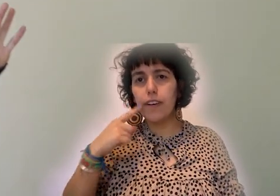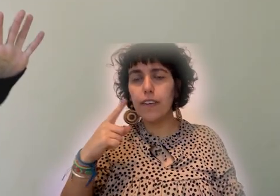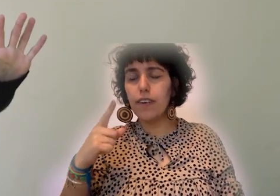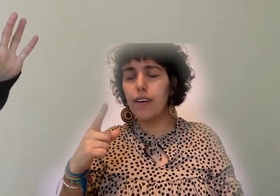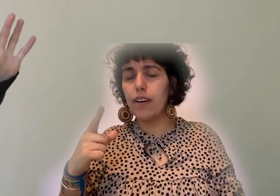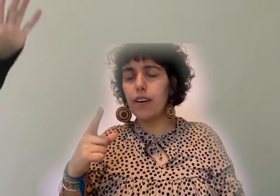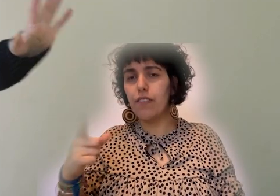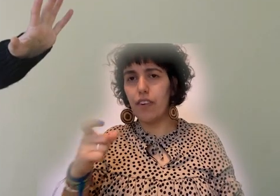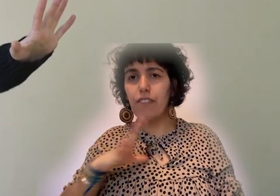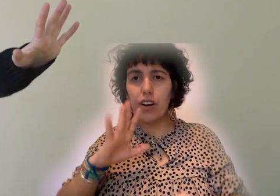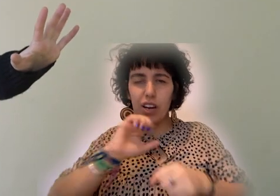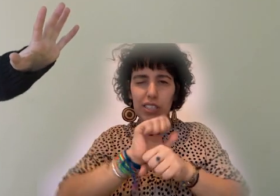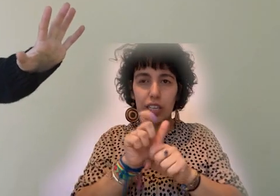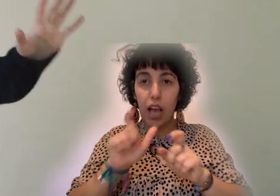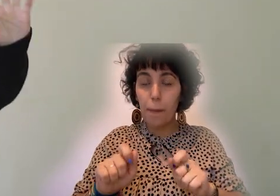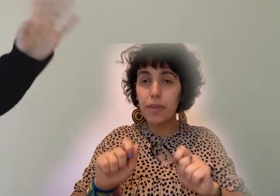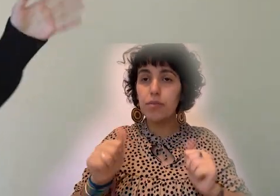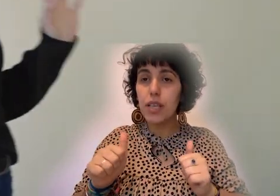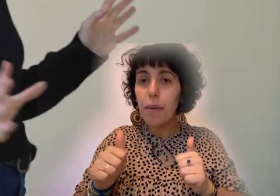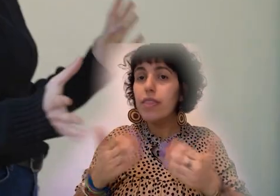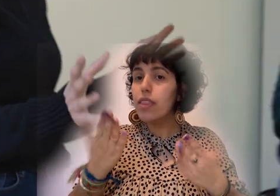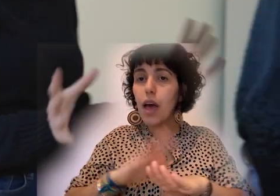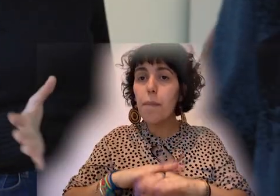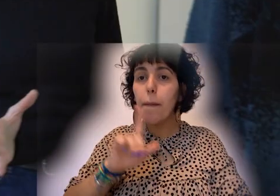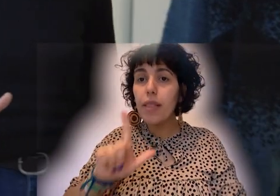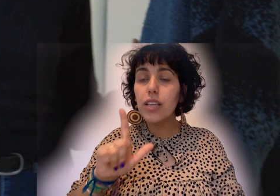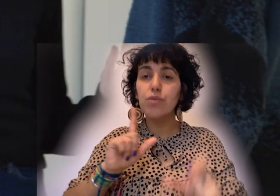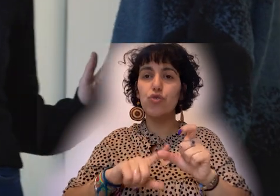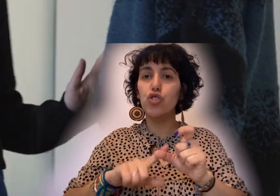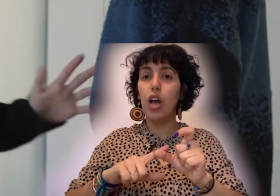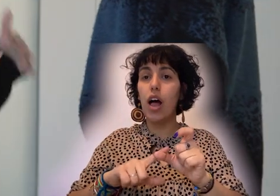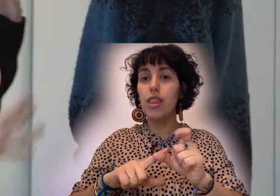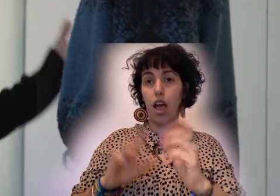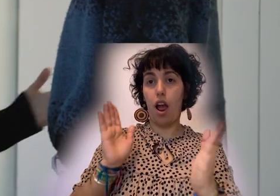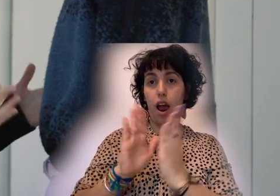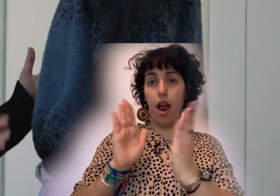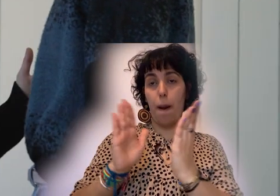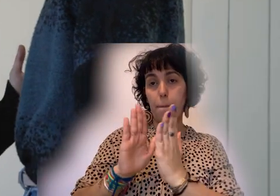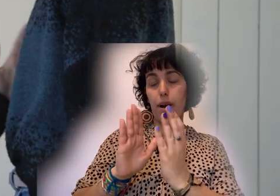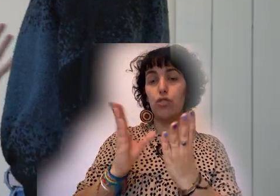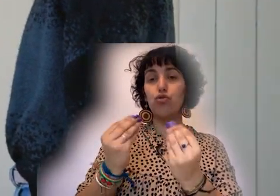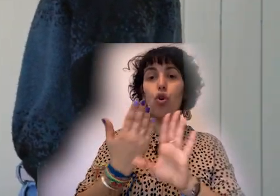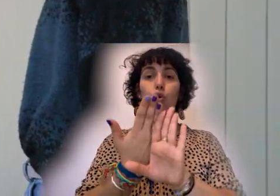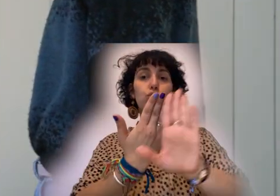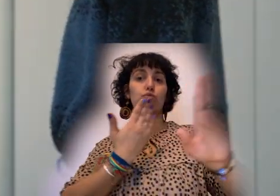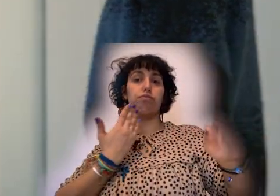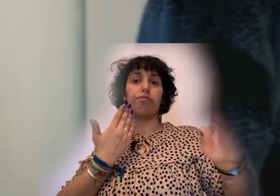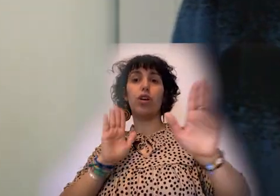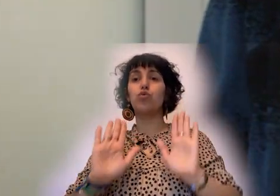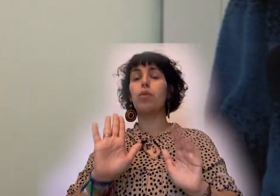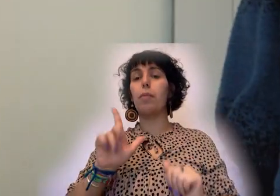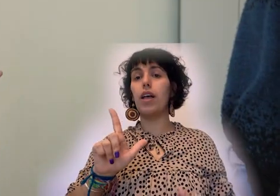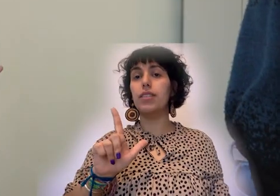Çahan olan mesafenin çok uzak kalması Yani asla şu pozisyonlar çok tehlikeli bu tarz bir yapımı çok tehlikeli